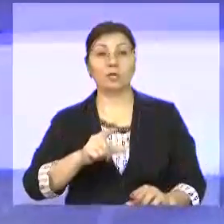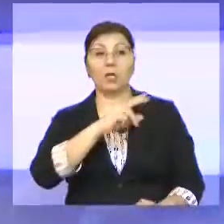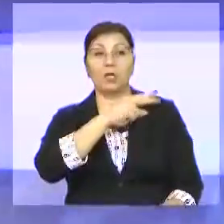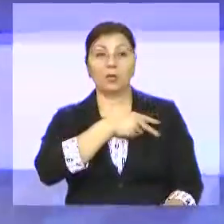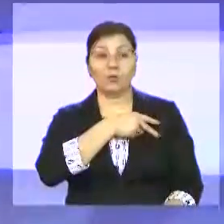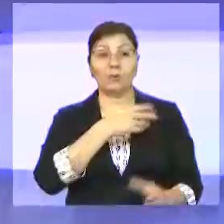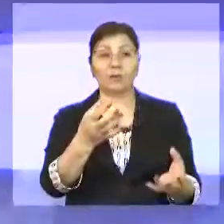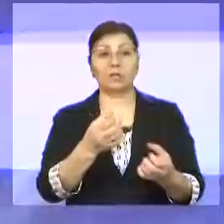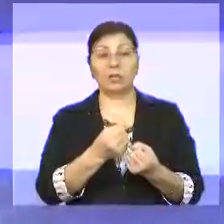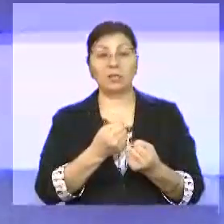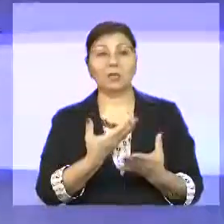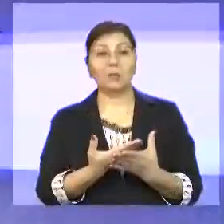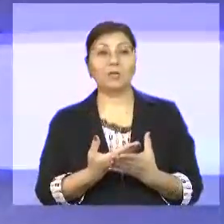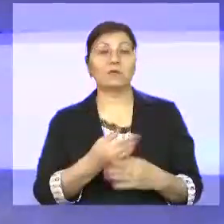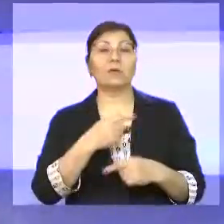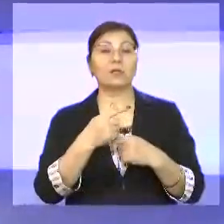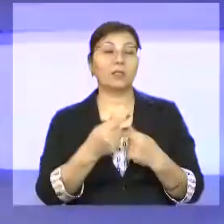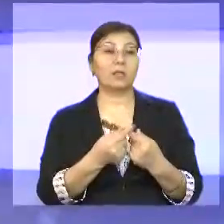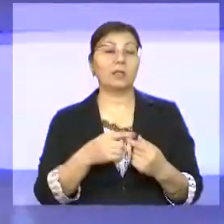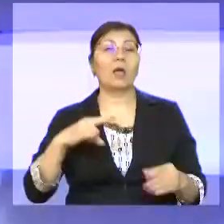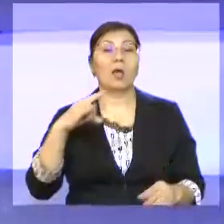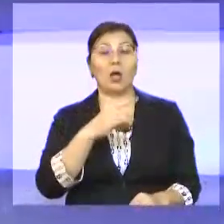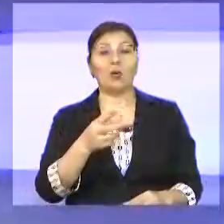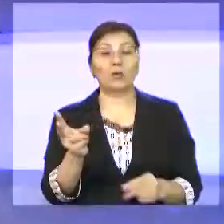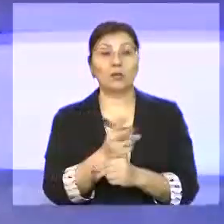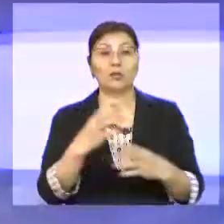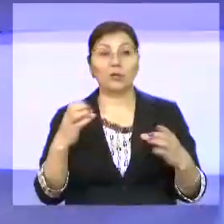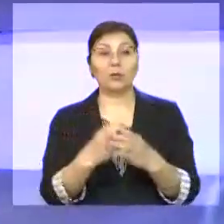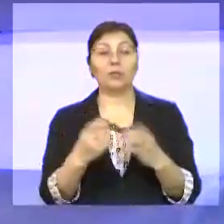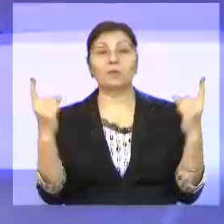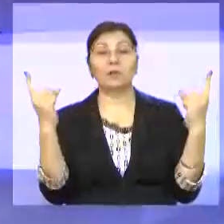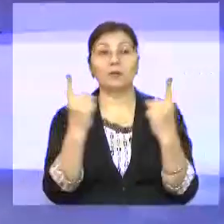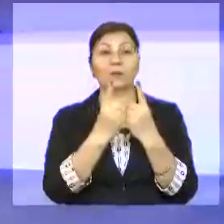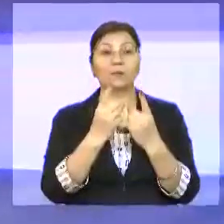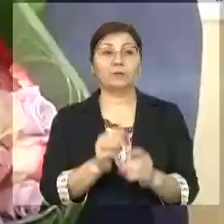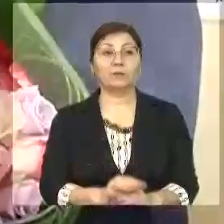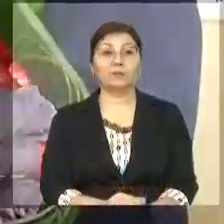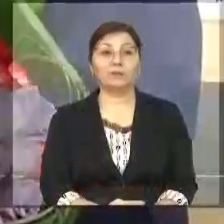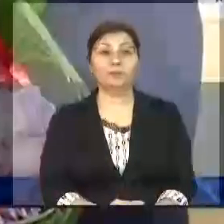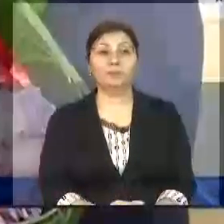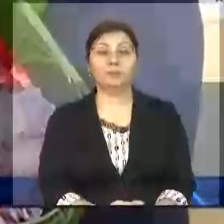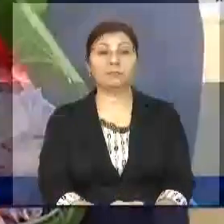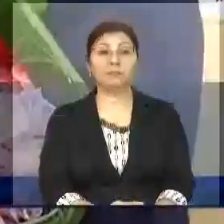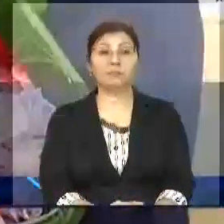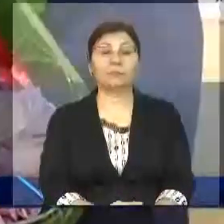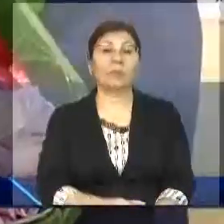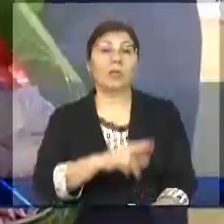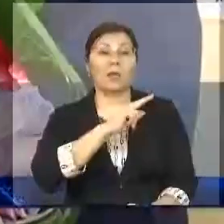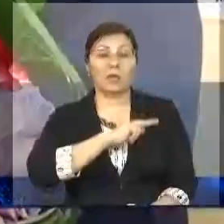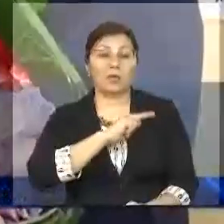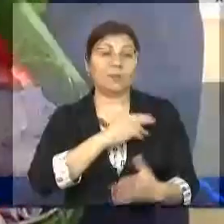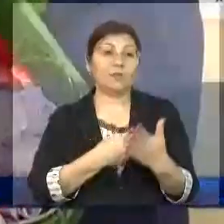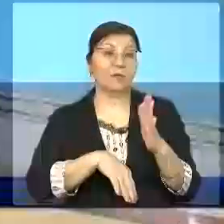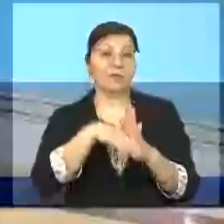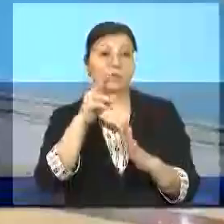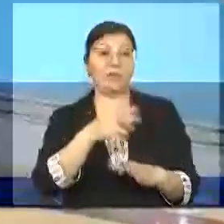болды. Марапат иесін әуежайдан әріптестерімен біздің түсірілім топ зор қошеметпен күтіп алды. Қазақстанның еңбек сіңірген ұстазы